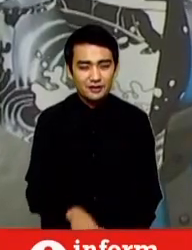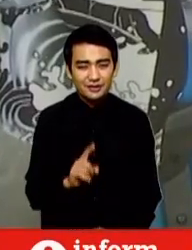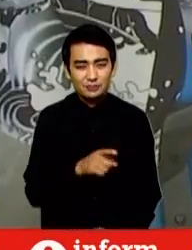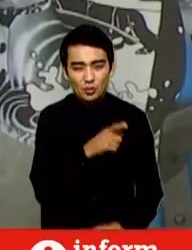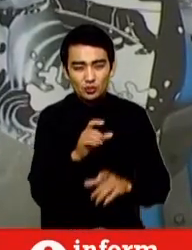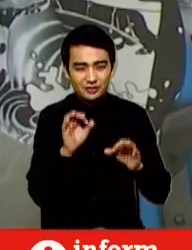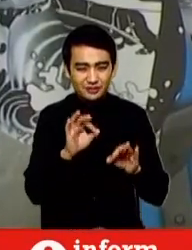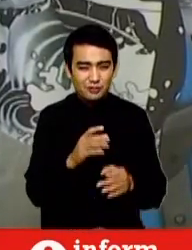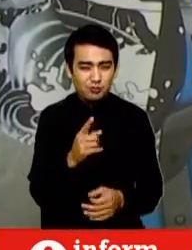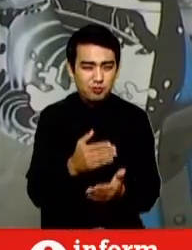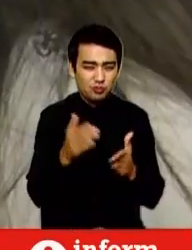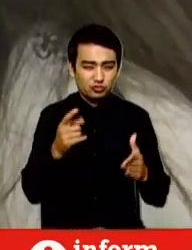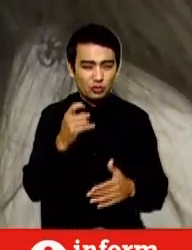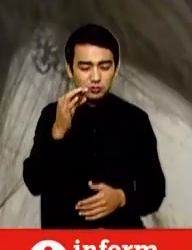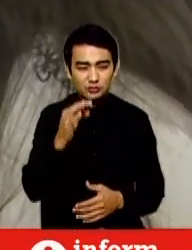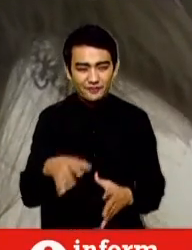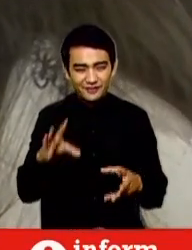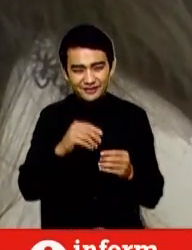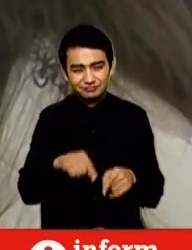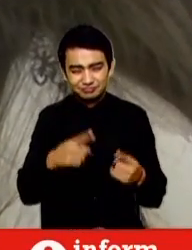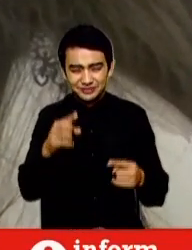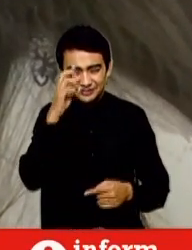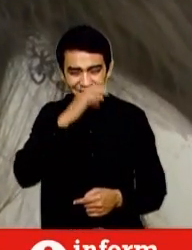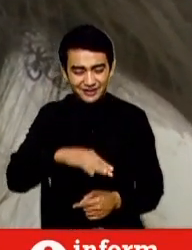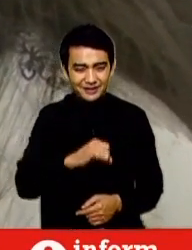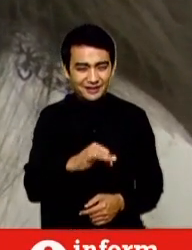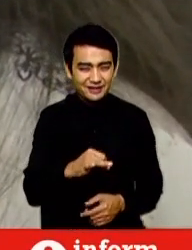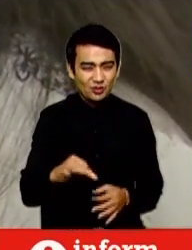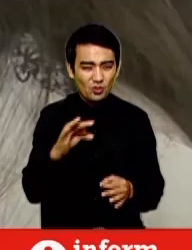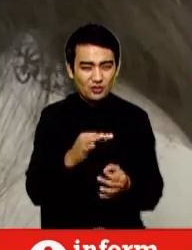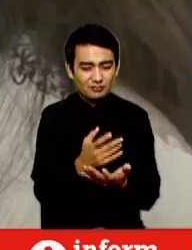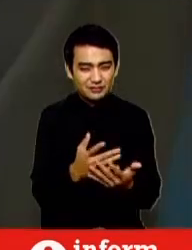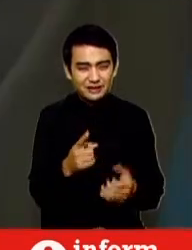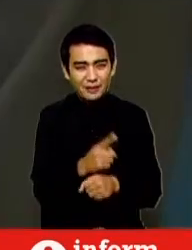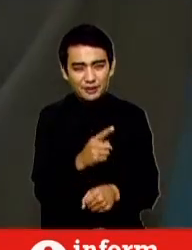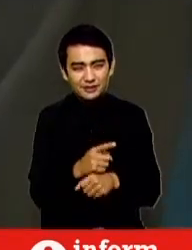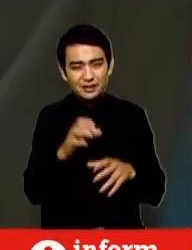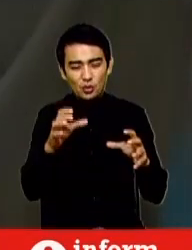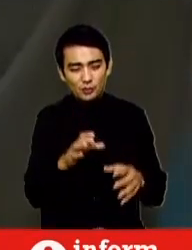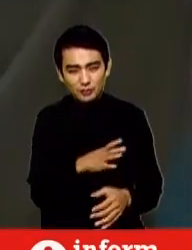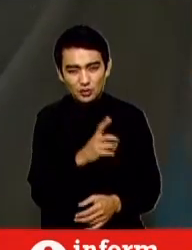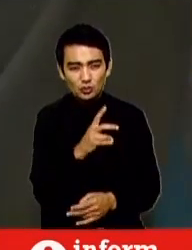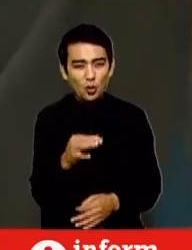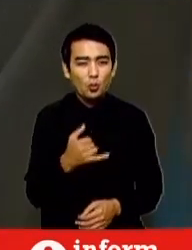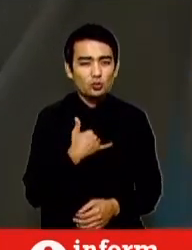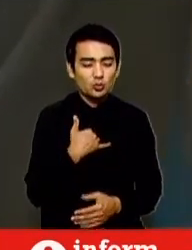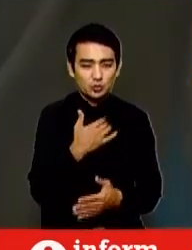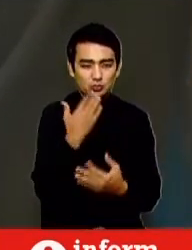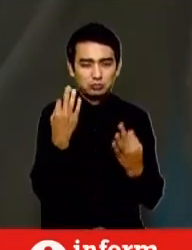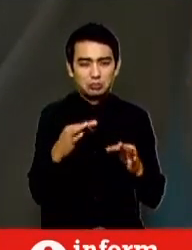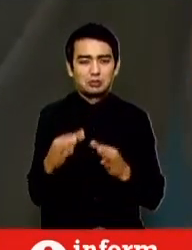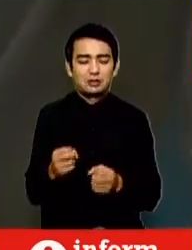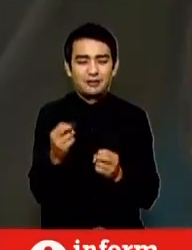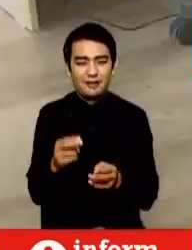ставки больше 100% во всех развитых странах считаются ростовщическими и запрещены законом, но только не у нас. По подсчетам